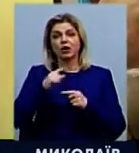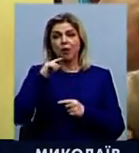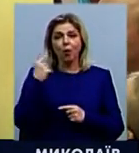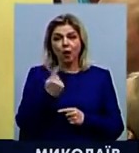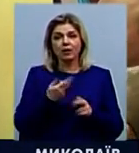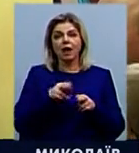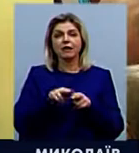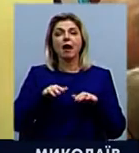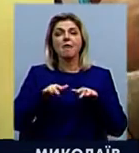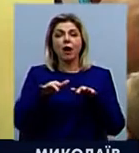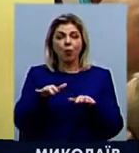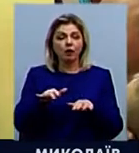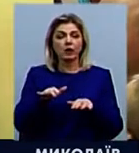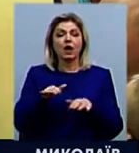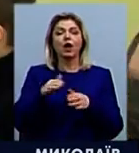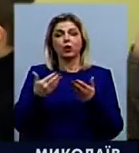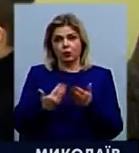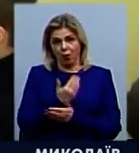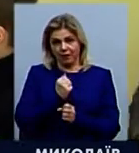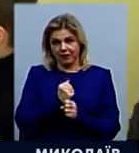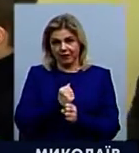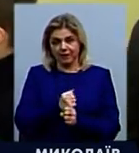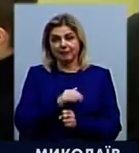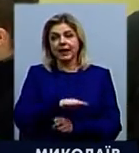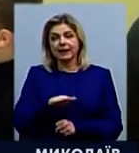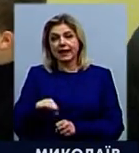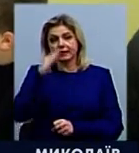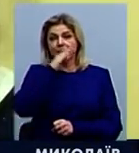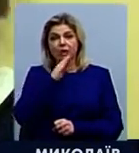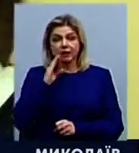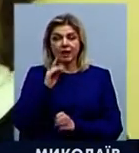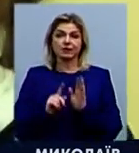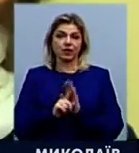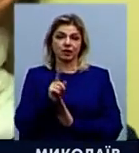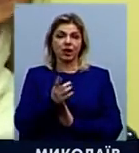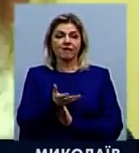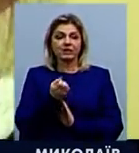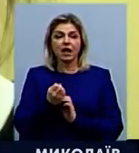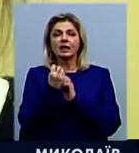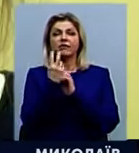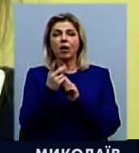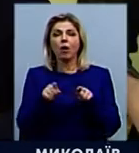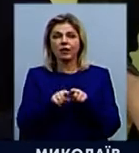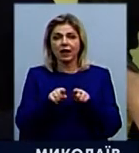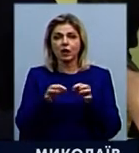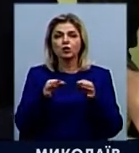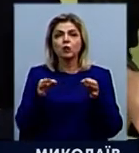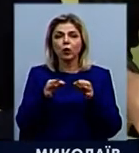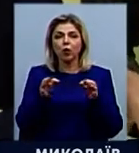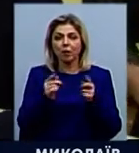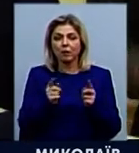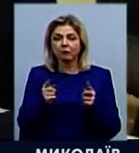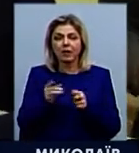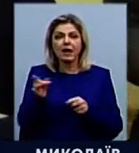павук сжигался и делался новый. Діти та їхні батьки розпочинають. Для цього беруть 12 однакових за довжиною соломинок,